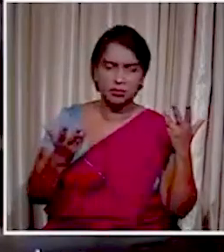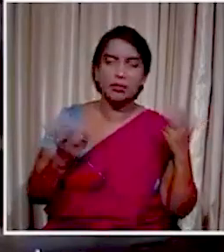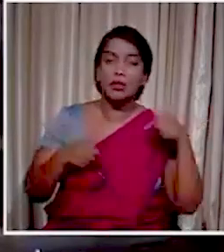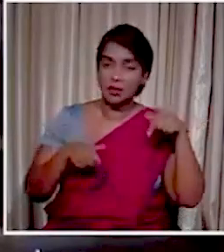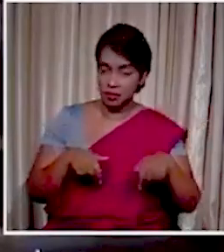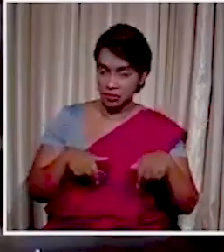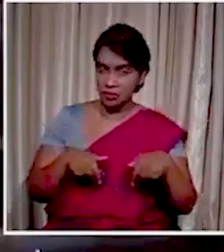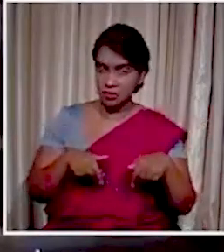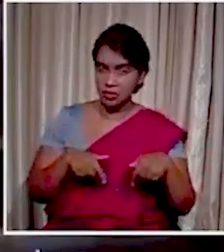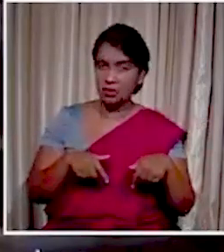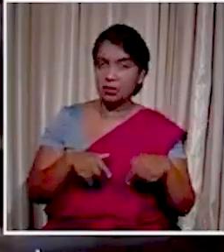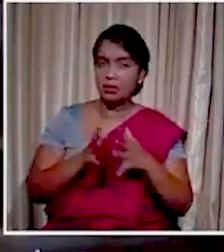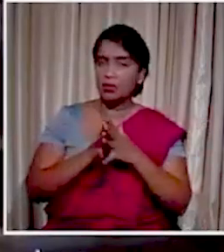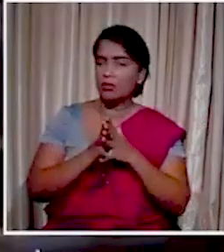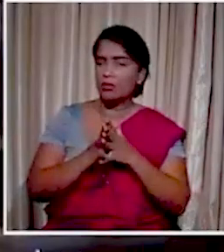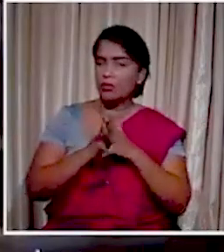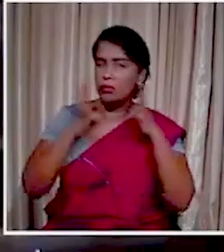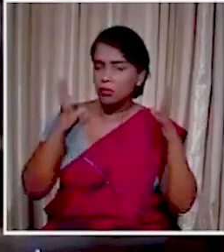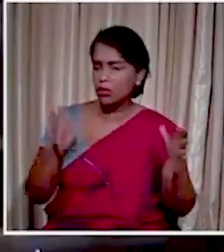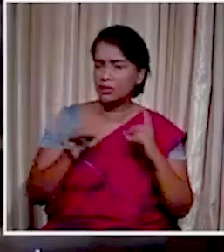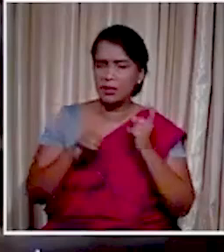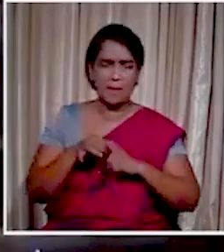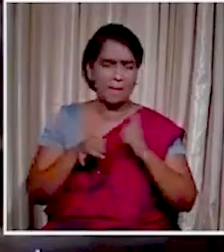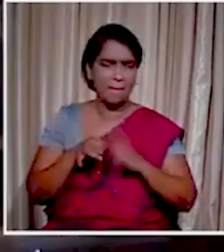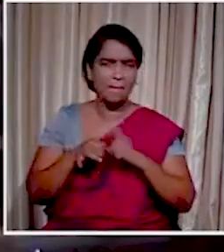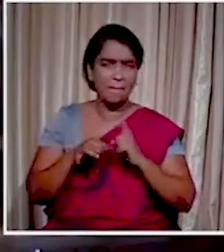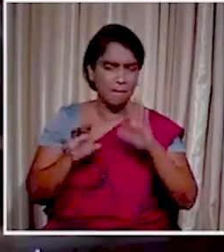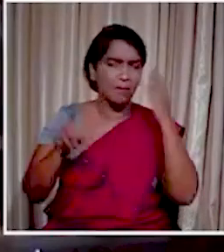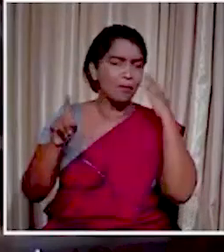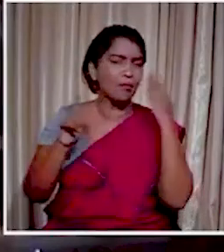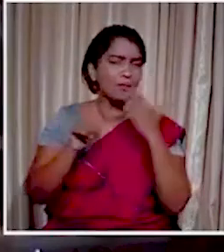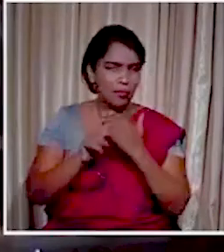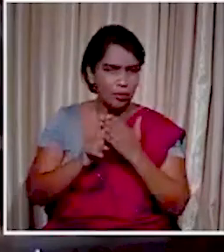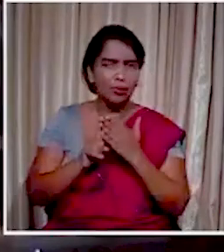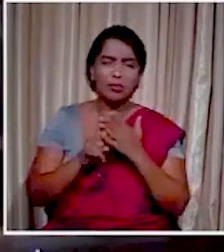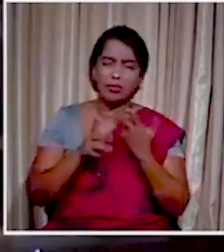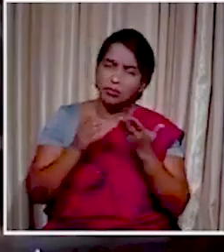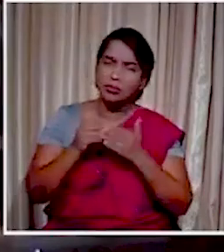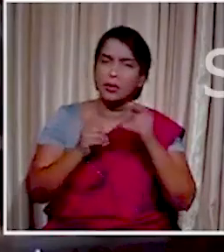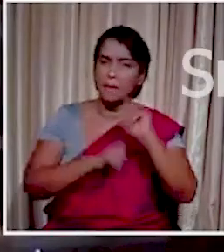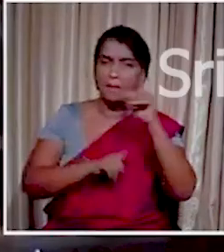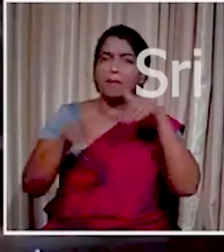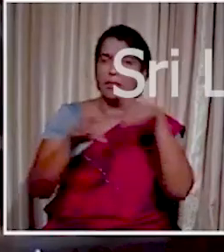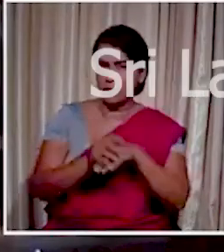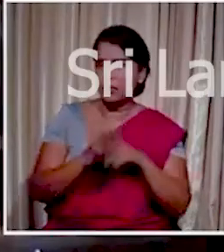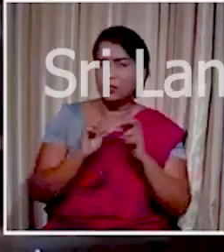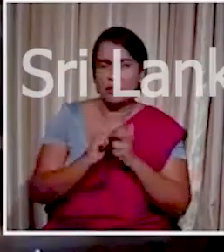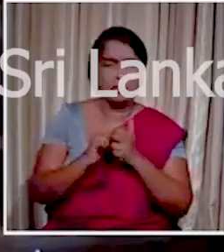මෙතන මහත් ආන්දෝලනයට තුඩු දෙන බොහෝ සිදුවීම් මේ සභාගර්භය ඇතුලේ සිදු වී